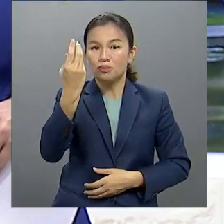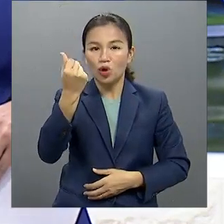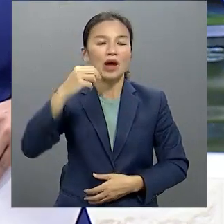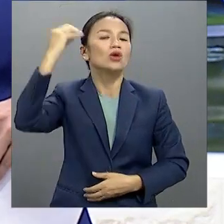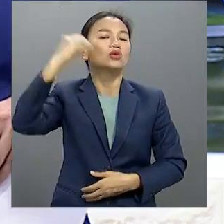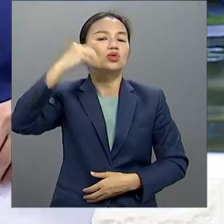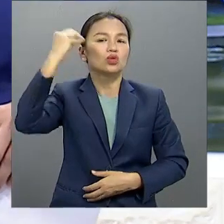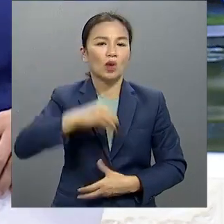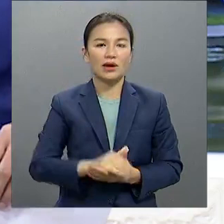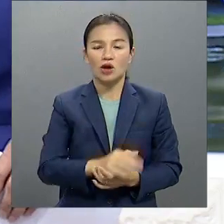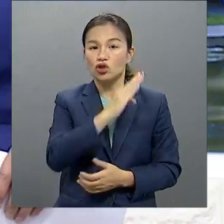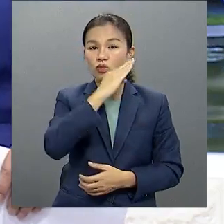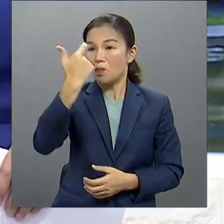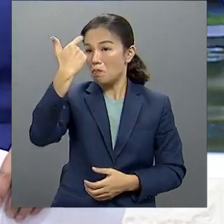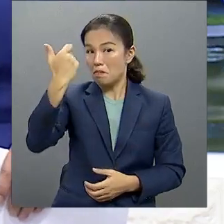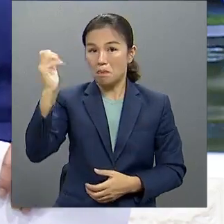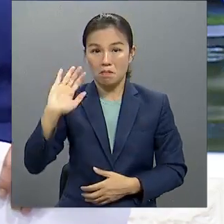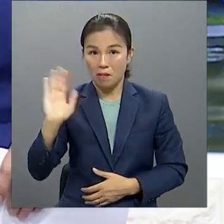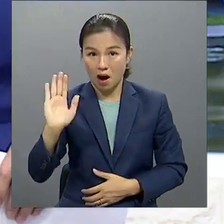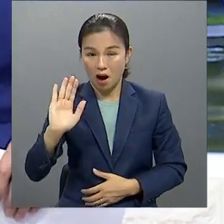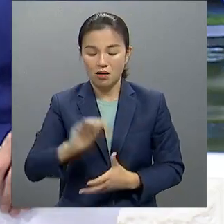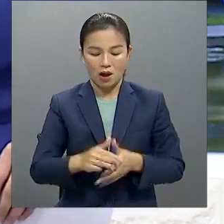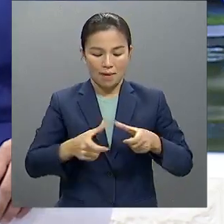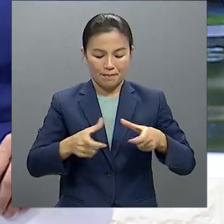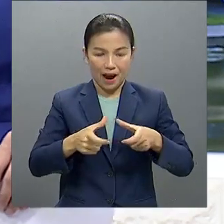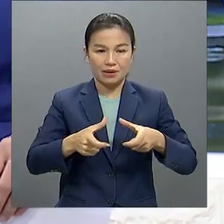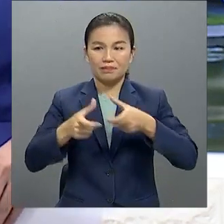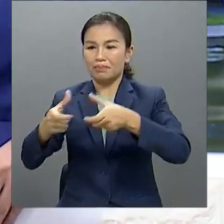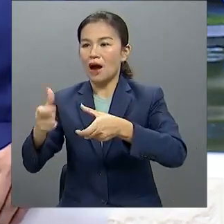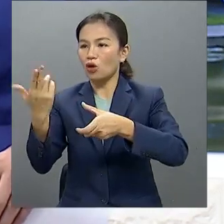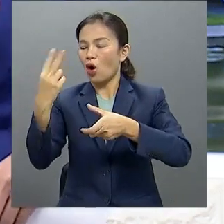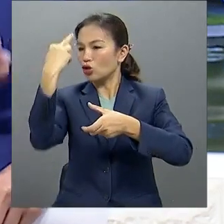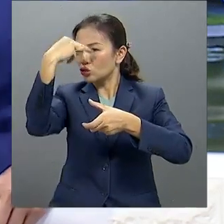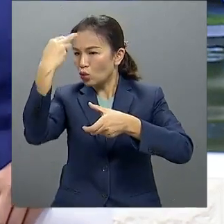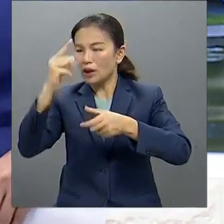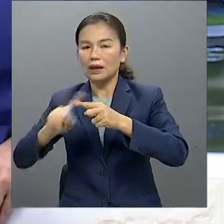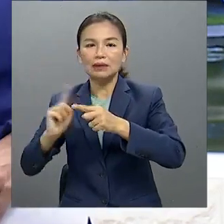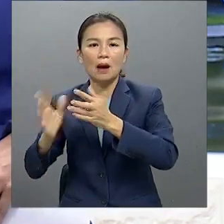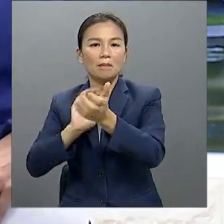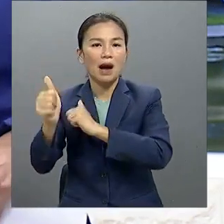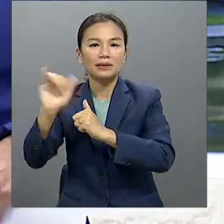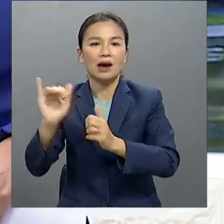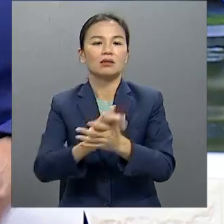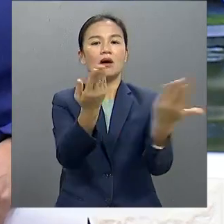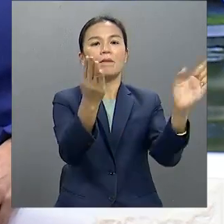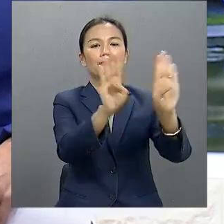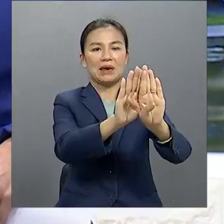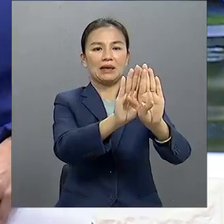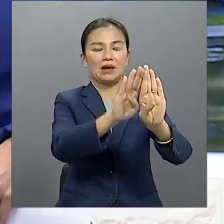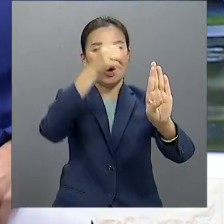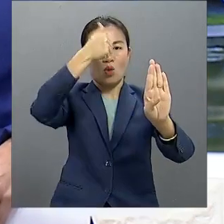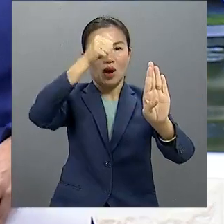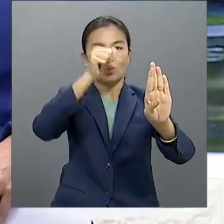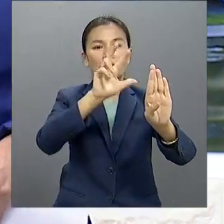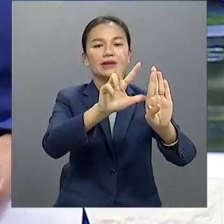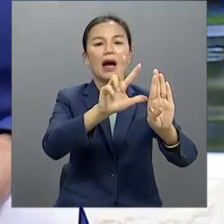ไม่วัดนะคะถ้าไม่มีบัตรว่าไปตรวจโควิดกันแล้วนี่ปิดแผง3วันนะจ๊ะนี่เขาเข้มง